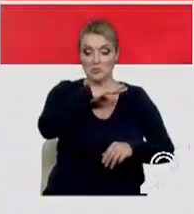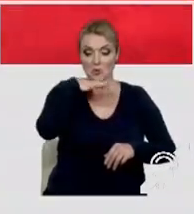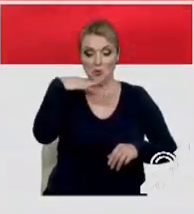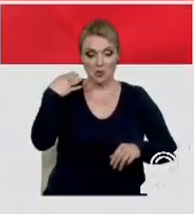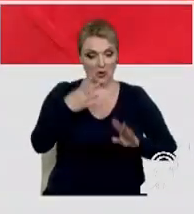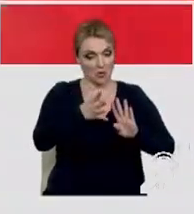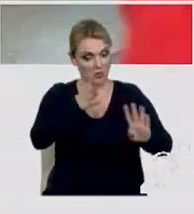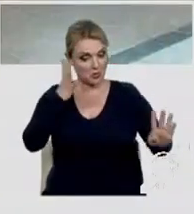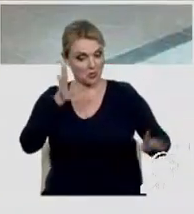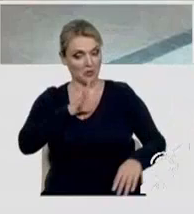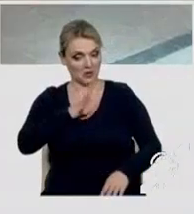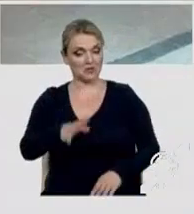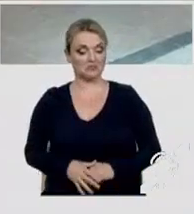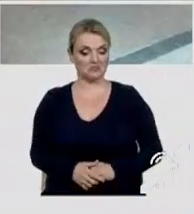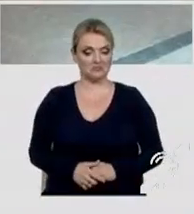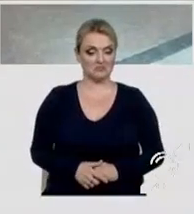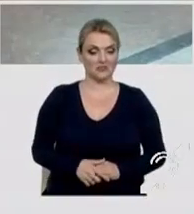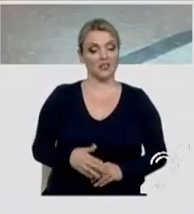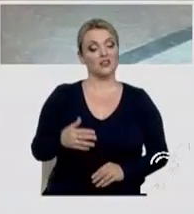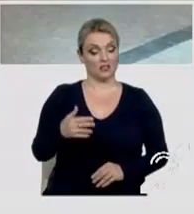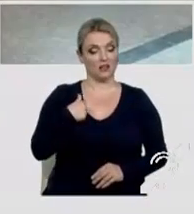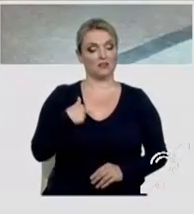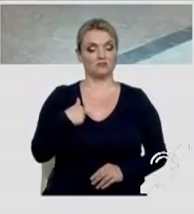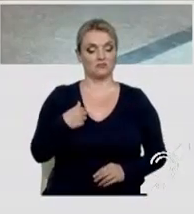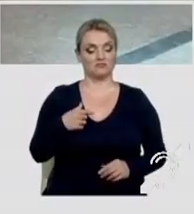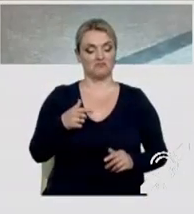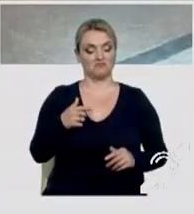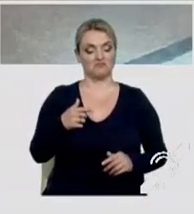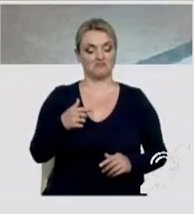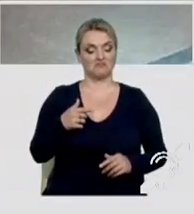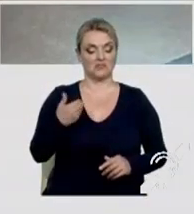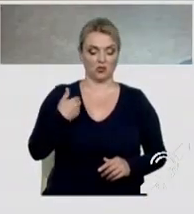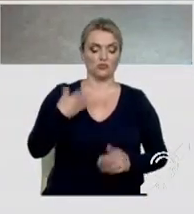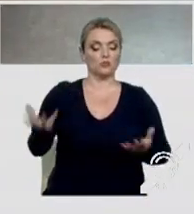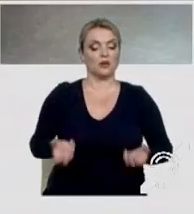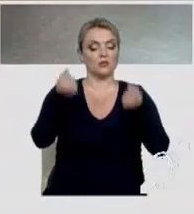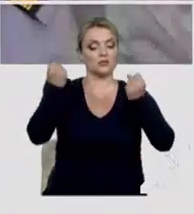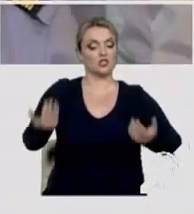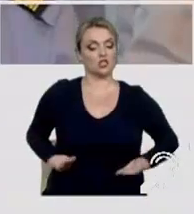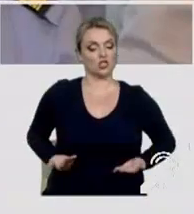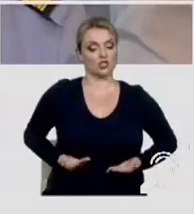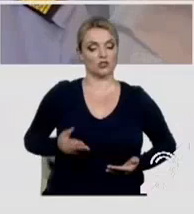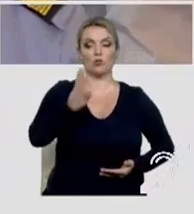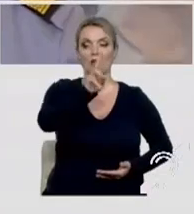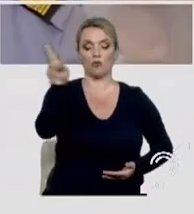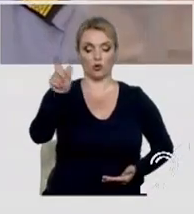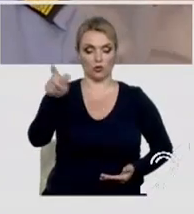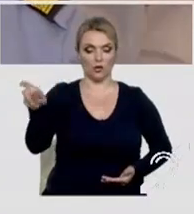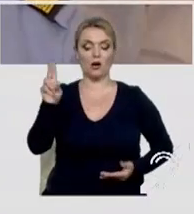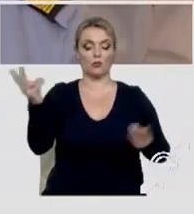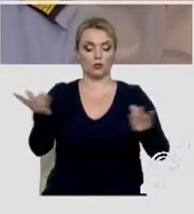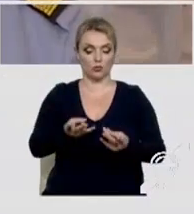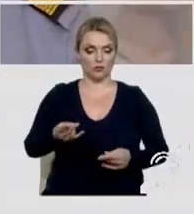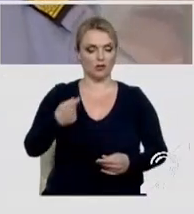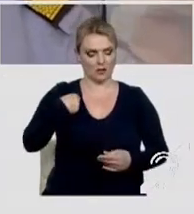sânge. Pentru a salva vieți este un factor important, sângele ne curge prin vene, el este viața noastră. O facem constant, conștient